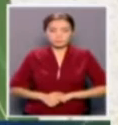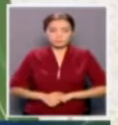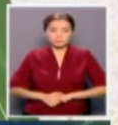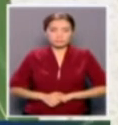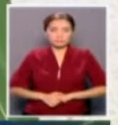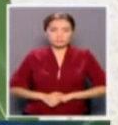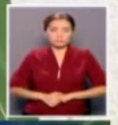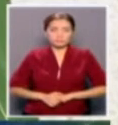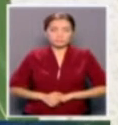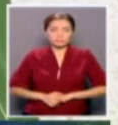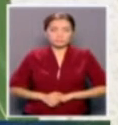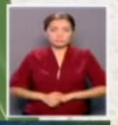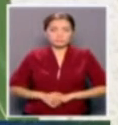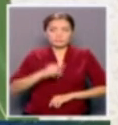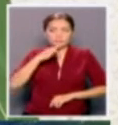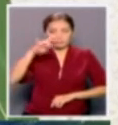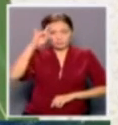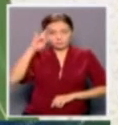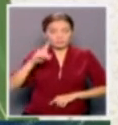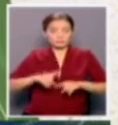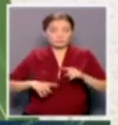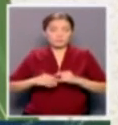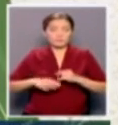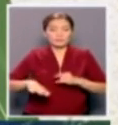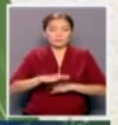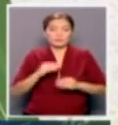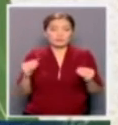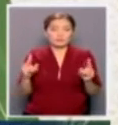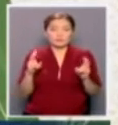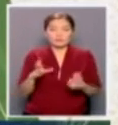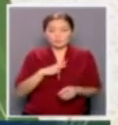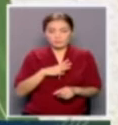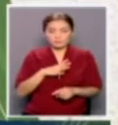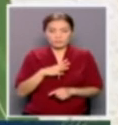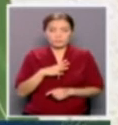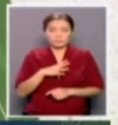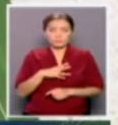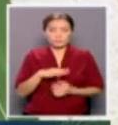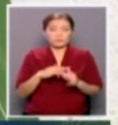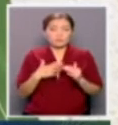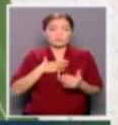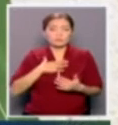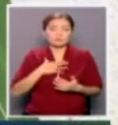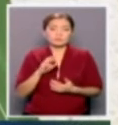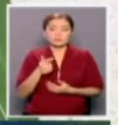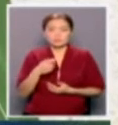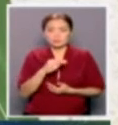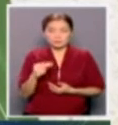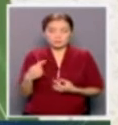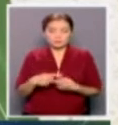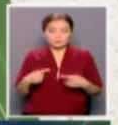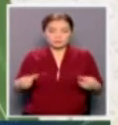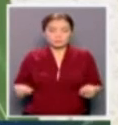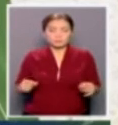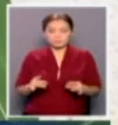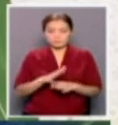Және Қазақстан, тұтас Қазақстан туған жерім деп өлең жазған ақын. Туған жерім Қошалақ, туған жерім Қиғаш, туған жерім Атырау